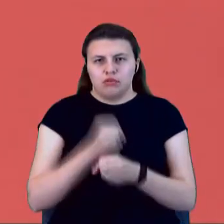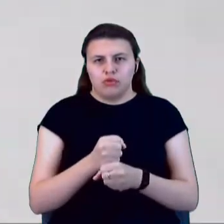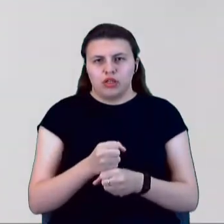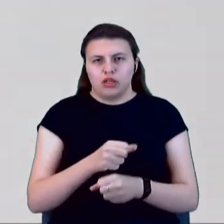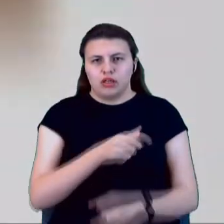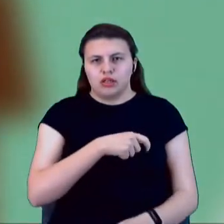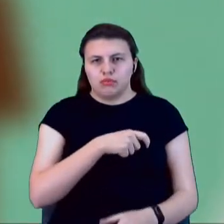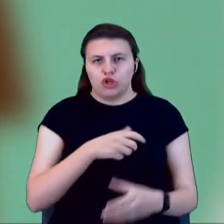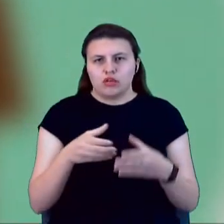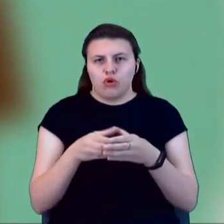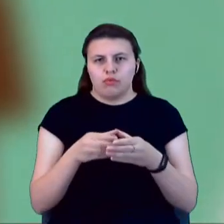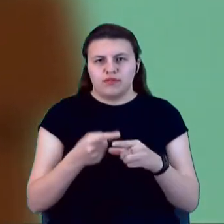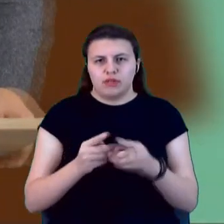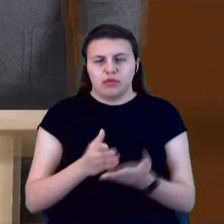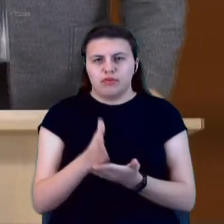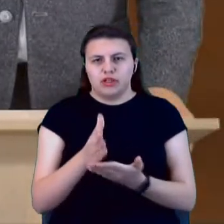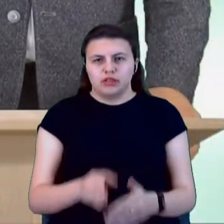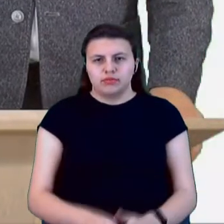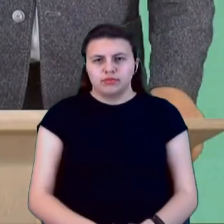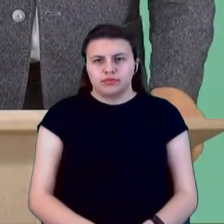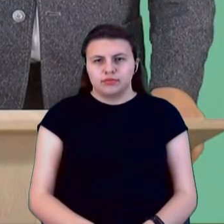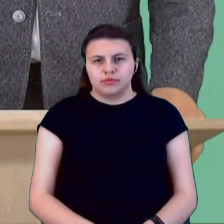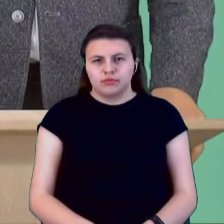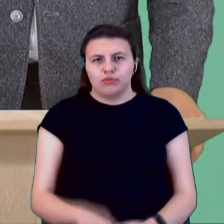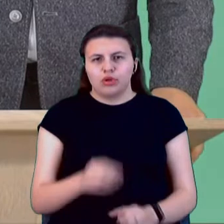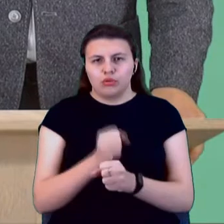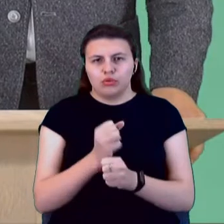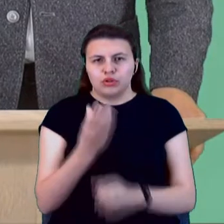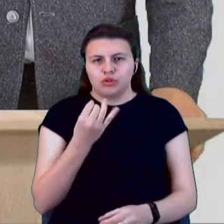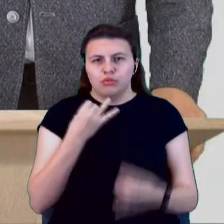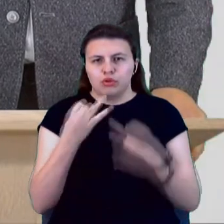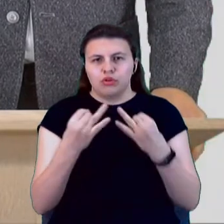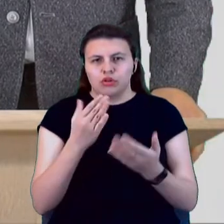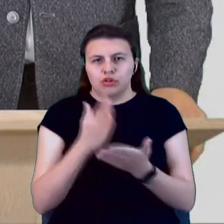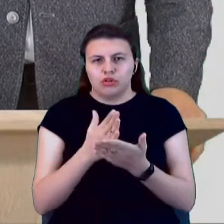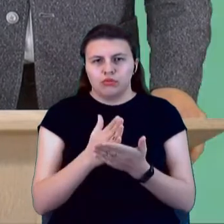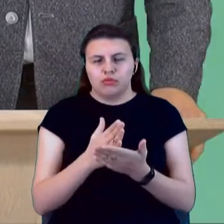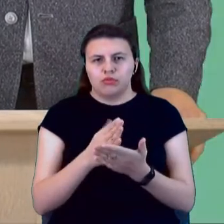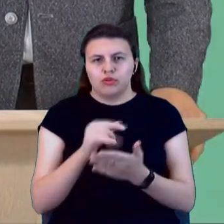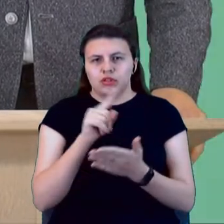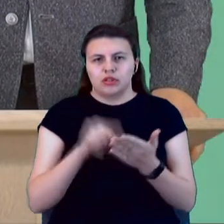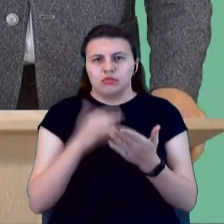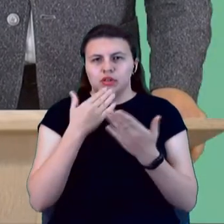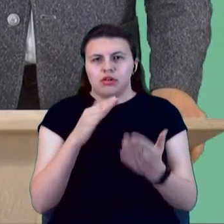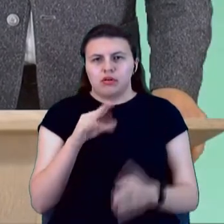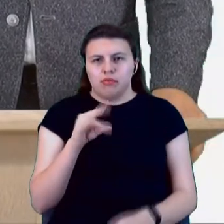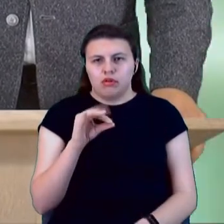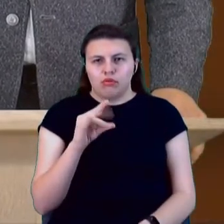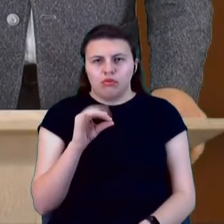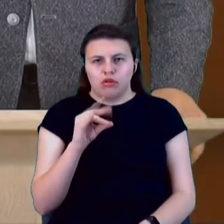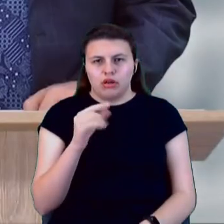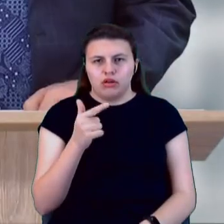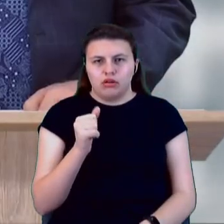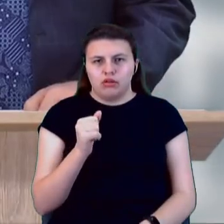в этом направлении. Про роботу з вами ще поговоримо. Зараз маємо запитання до пана Олега. Пане Олеже, цитую вашу